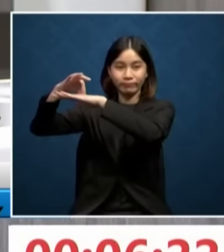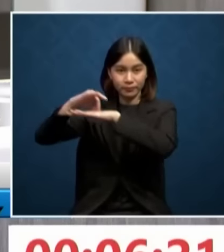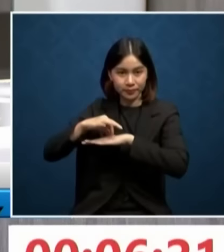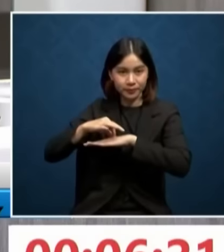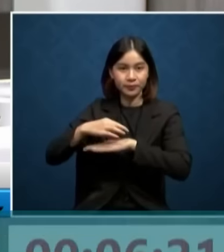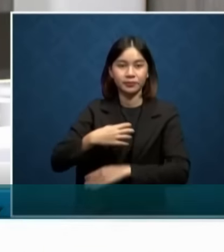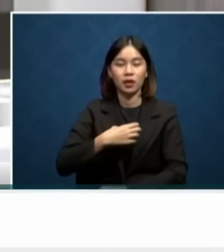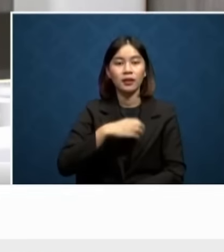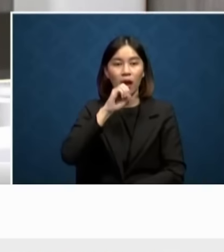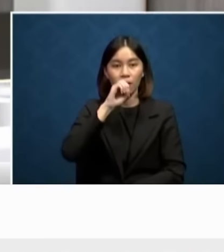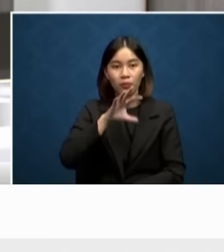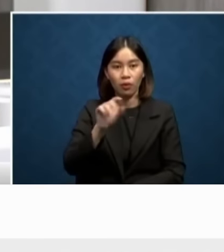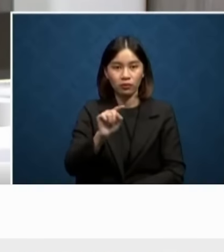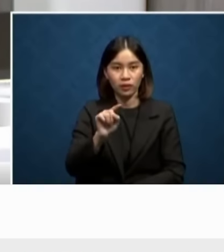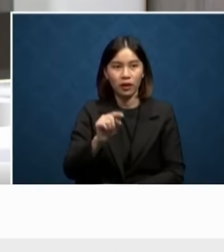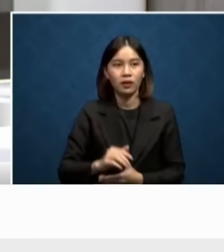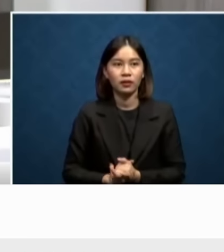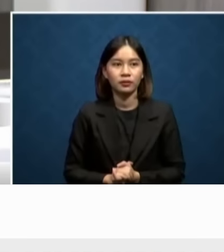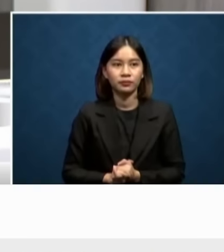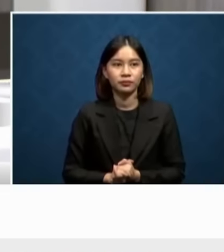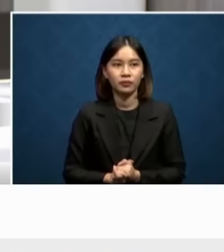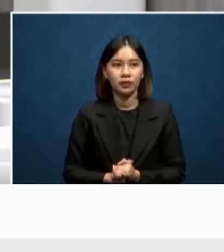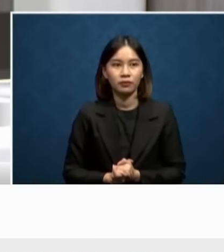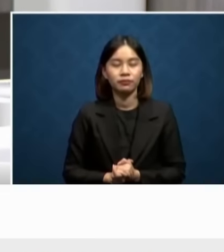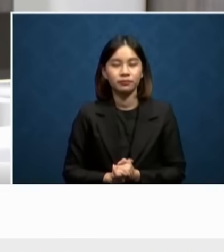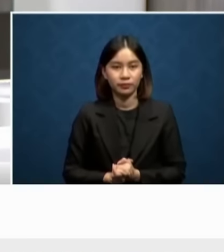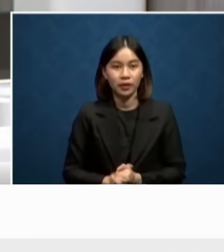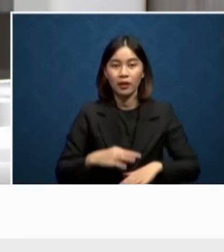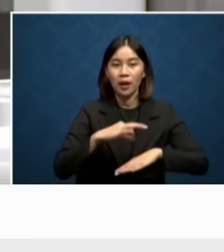ครับว่าที่สว.ให